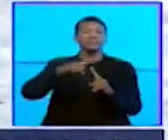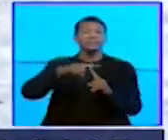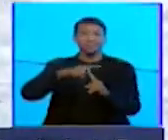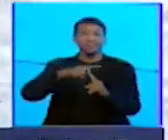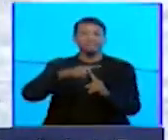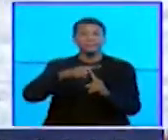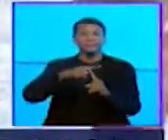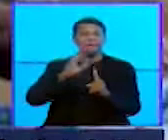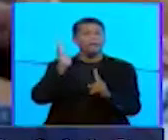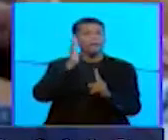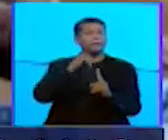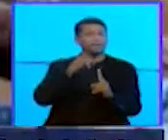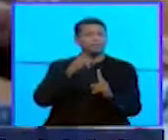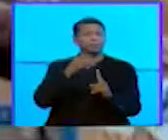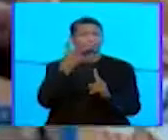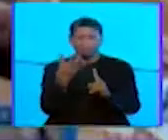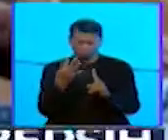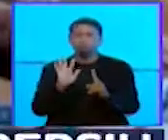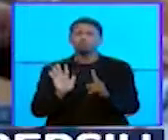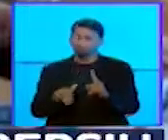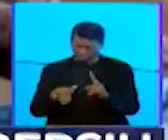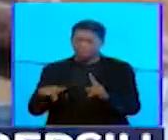pengungsian, pengungsi mulai kesulitan air bersih.